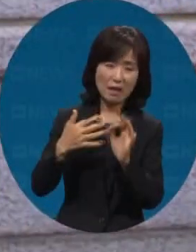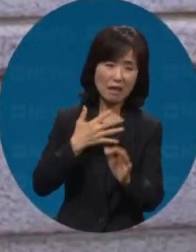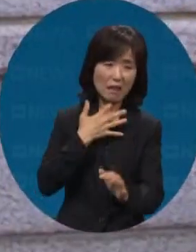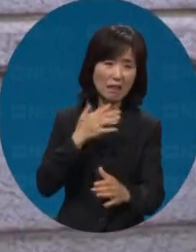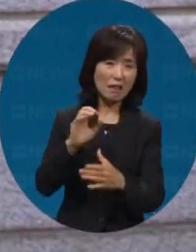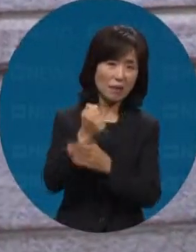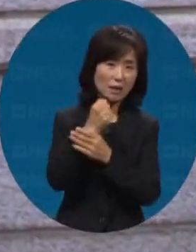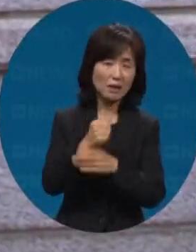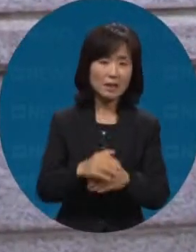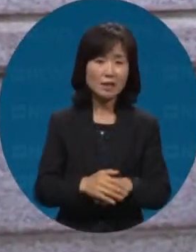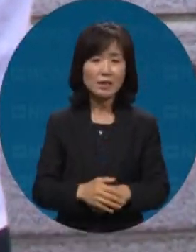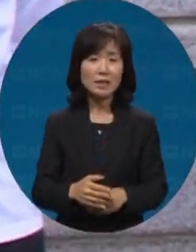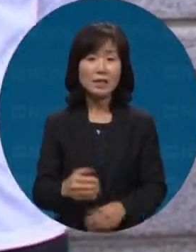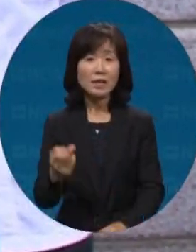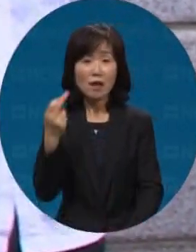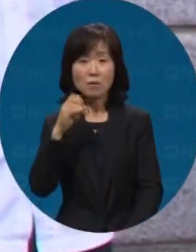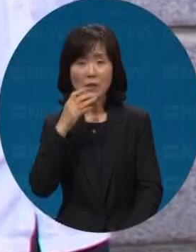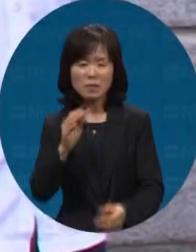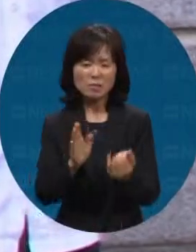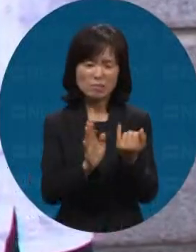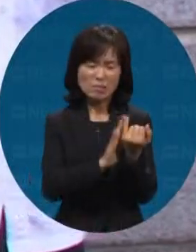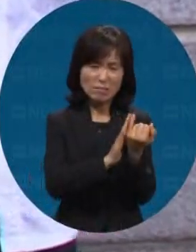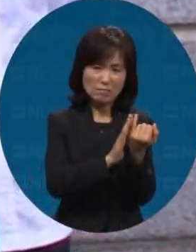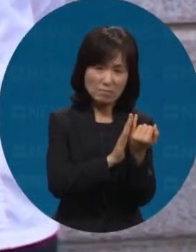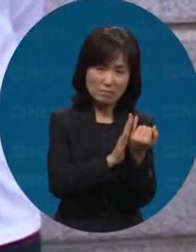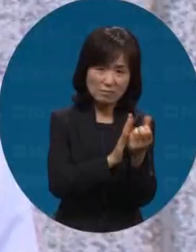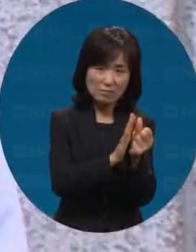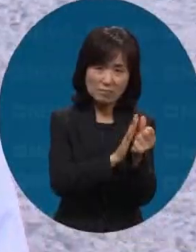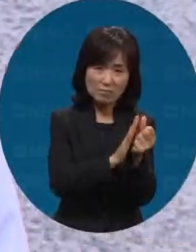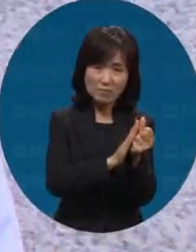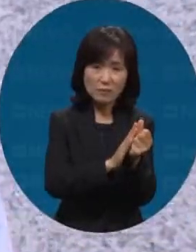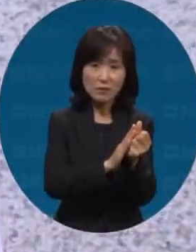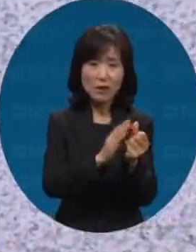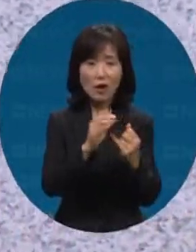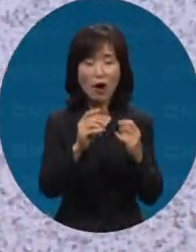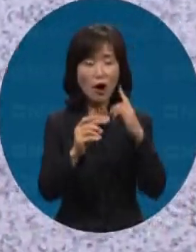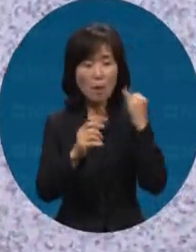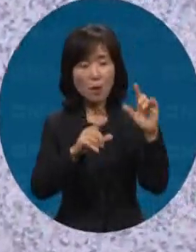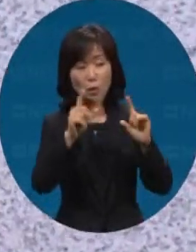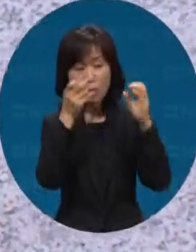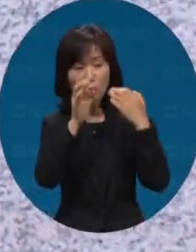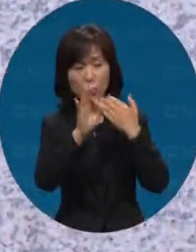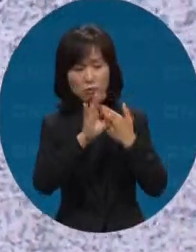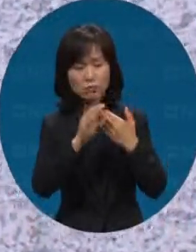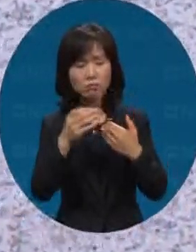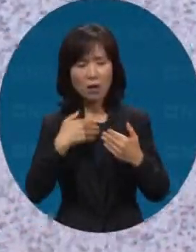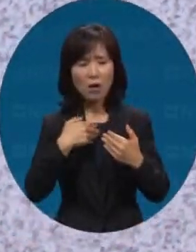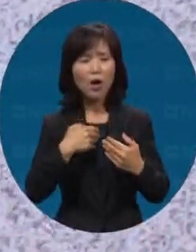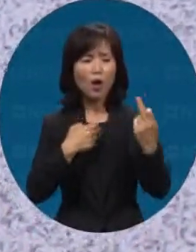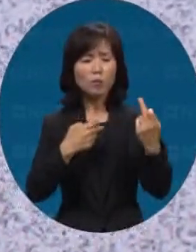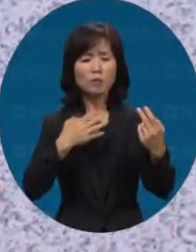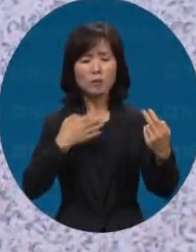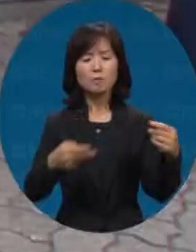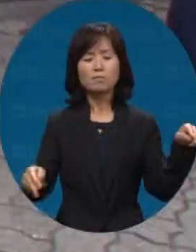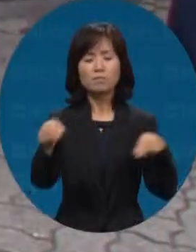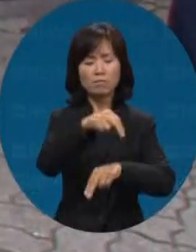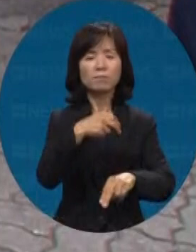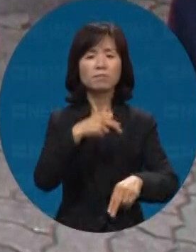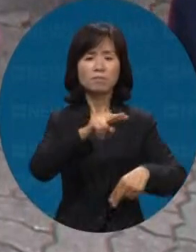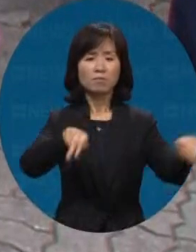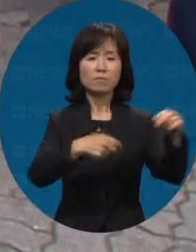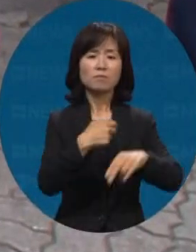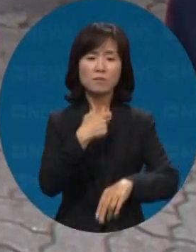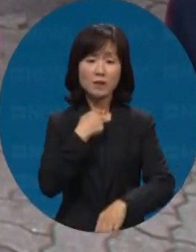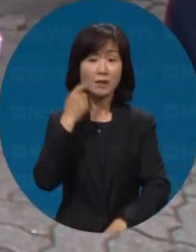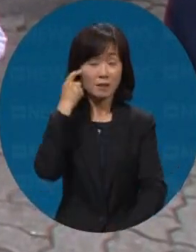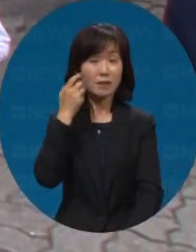형만 챙기는 것 같은 엄마를 보면서 건기는 가끔 내가 형이라면 어떨까 생각합니다. 차라리